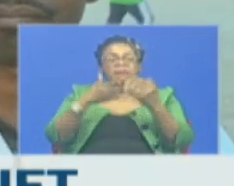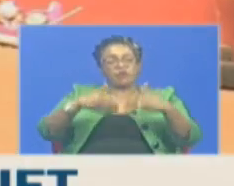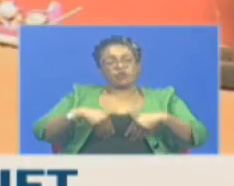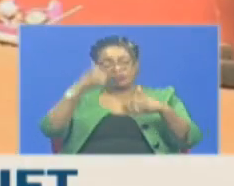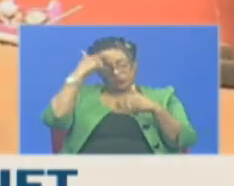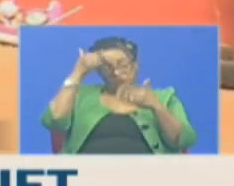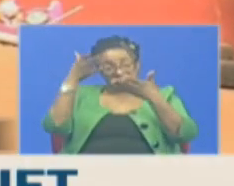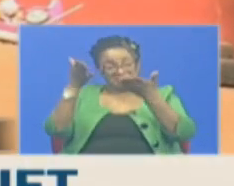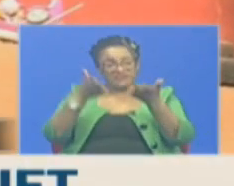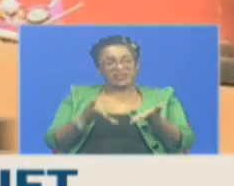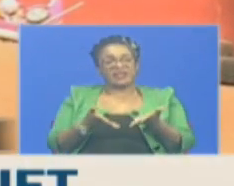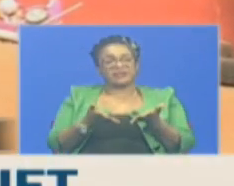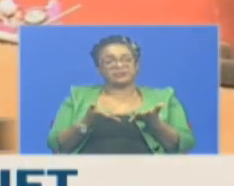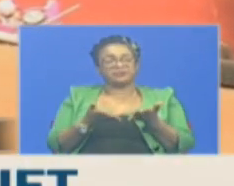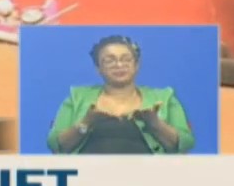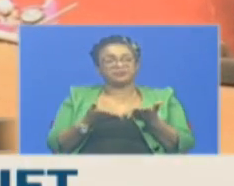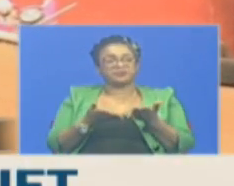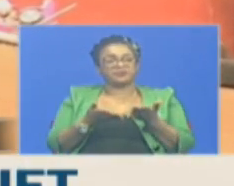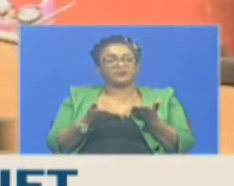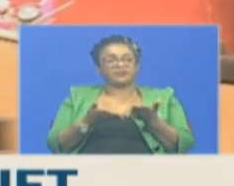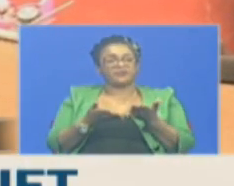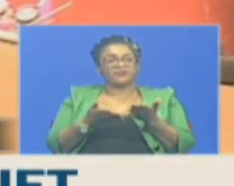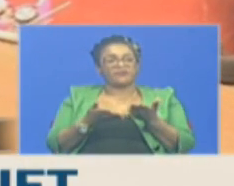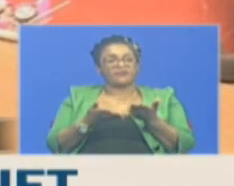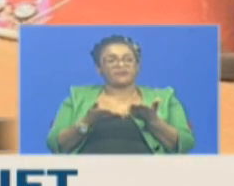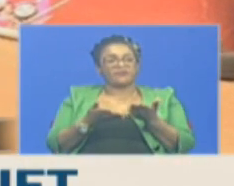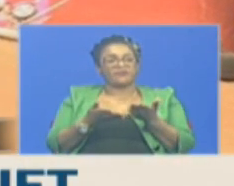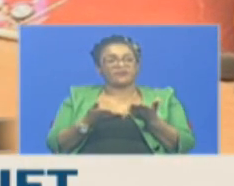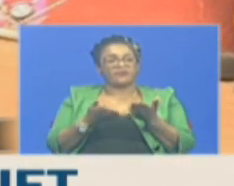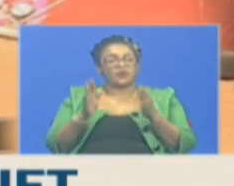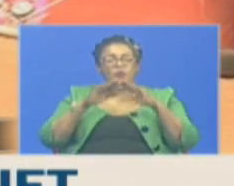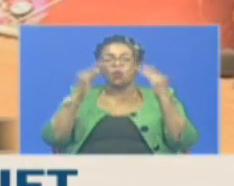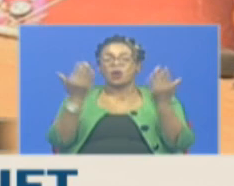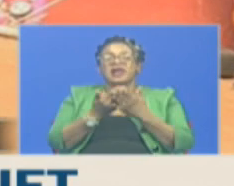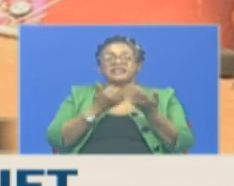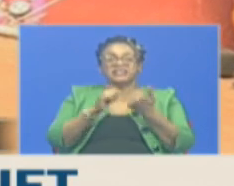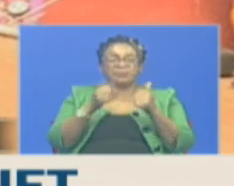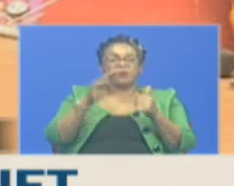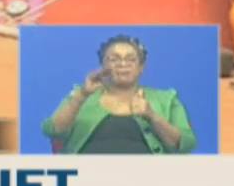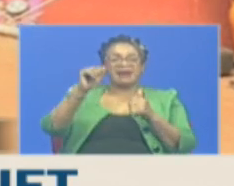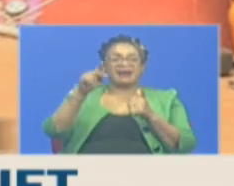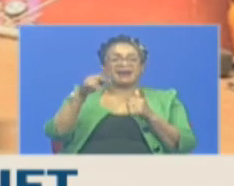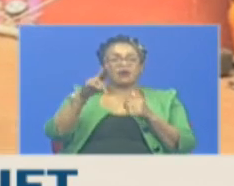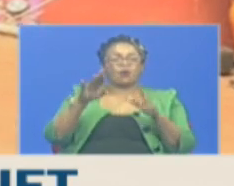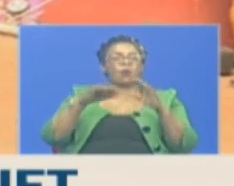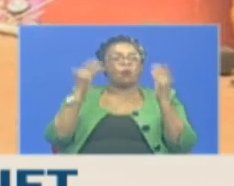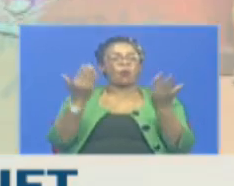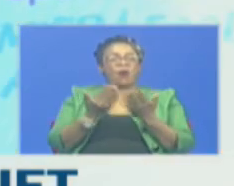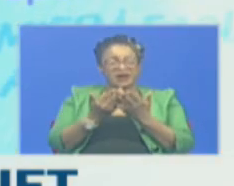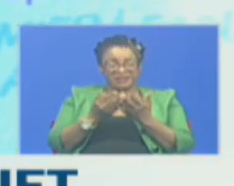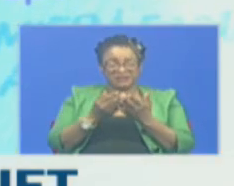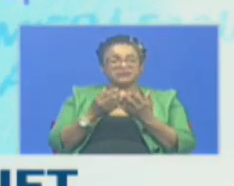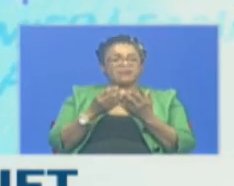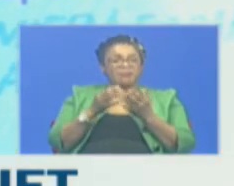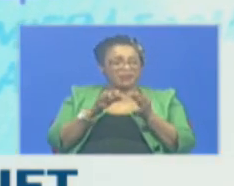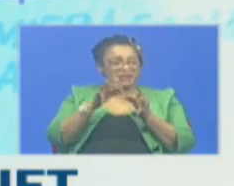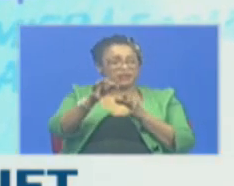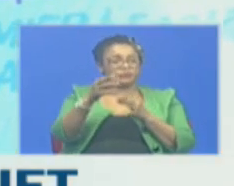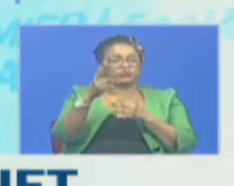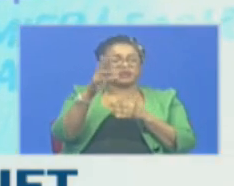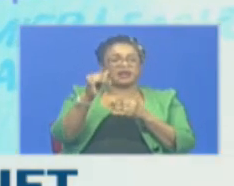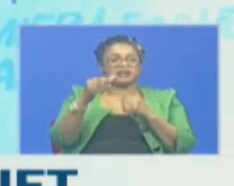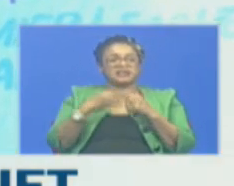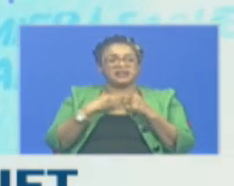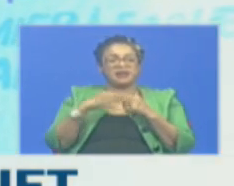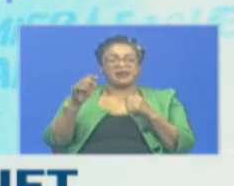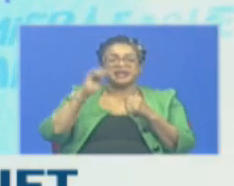pale. Ruth Chepngetich ambaye amekuwa world champion atunyangong, makao mwenye amekuwa former world record holder ametunya pangong. 2018 Kenyan